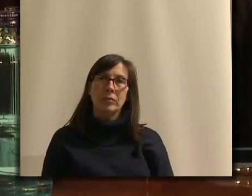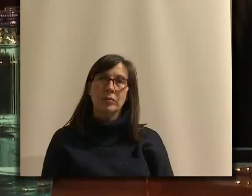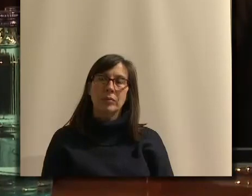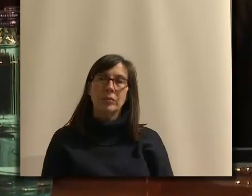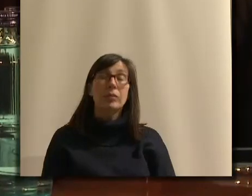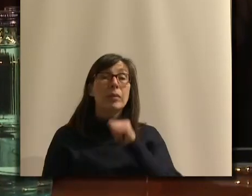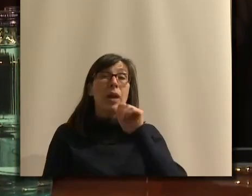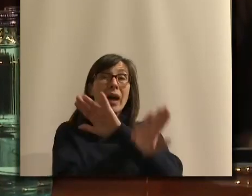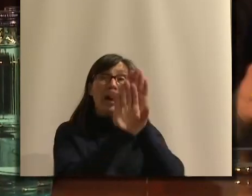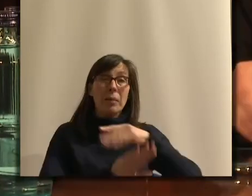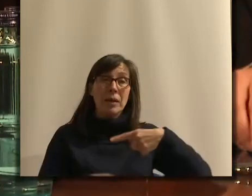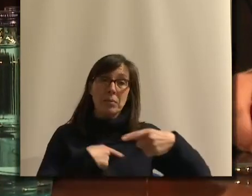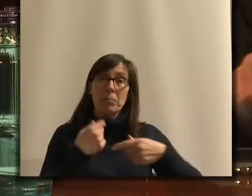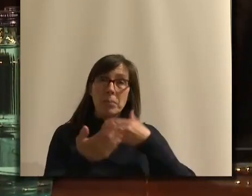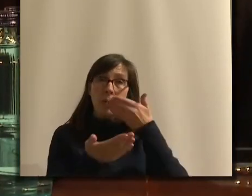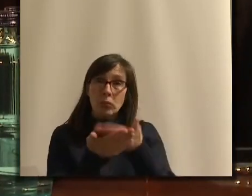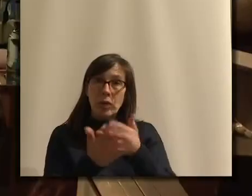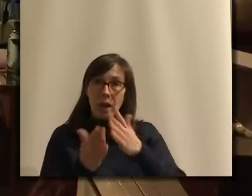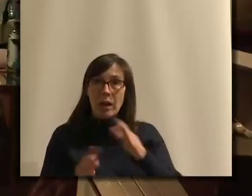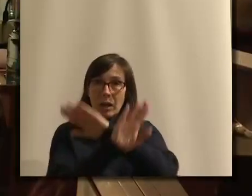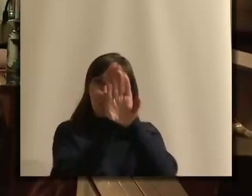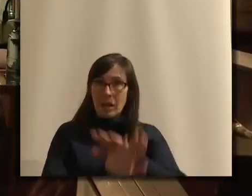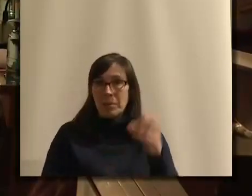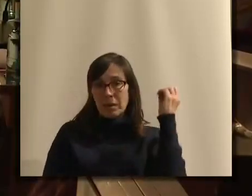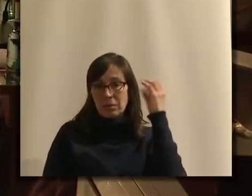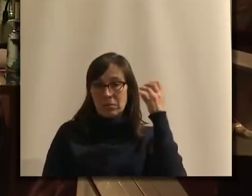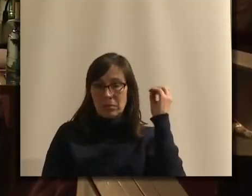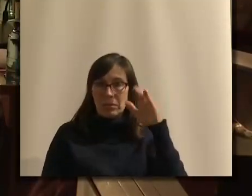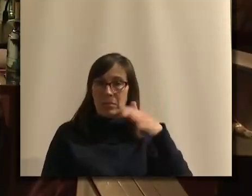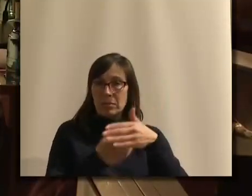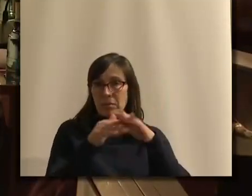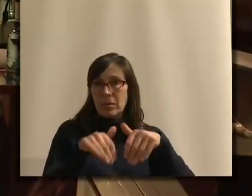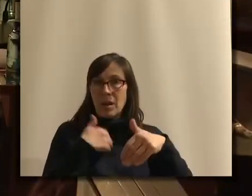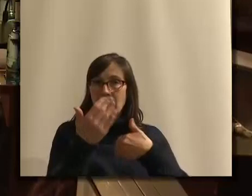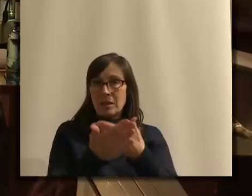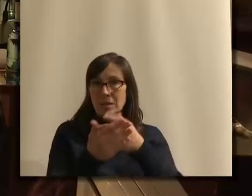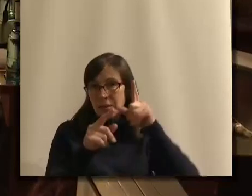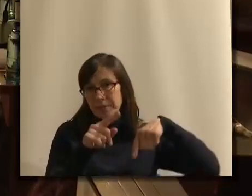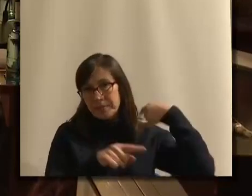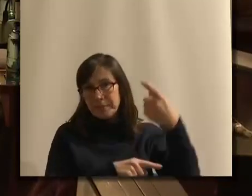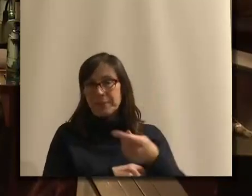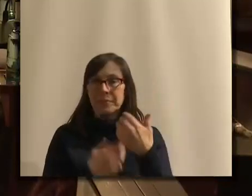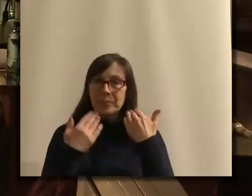Acabats els precs i preguntes, doncs donaríem per acabat aquest ple de febrer. Fins a la propera. Moltes gràcies a tothom.